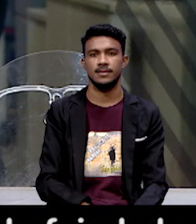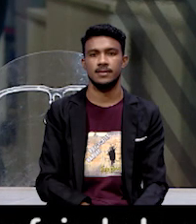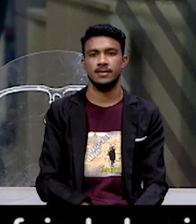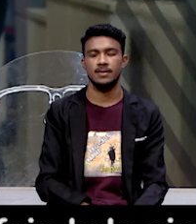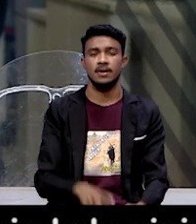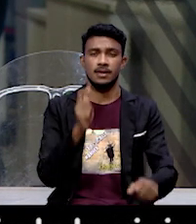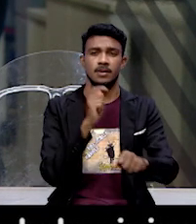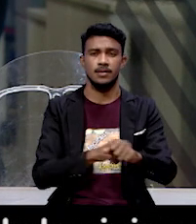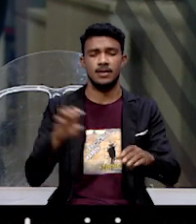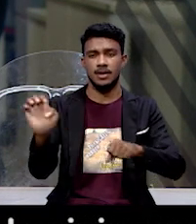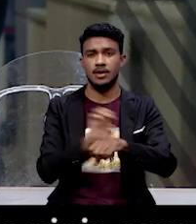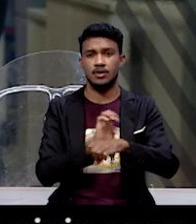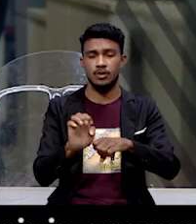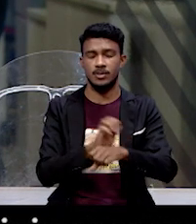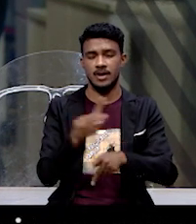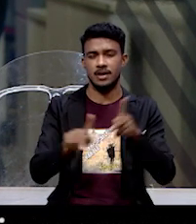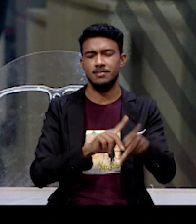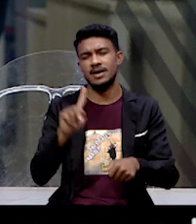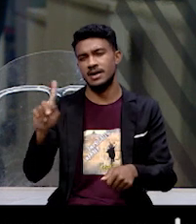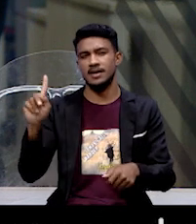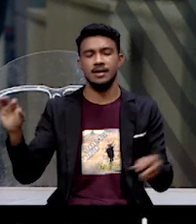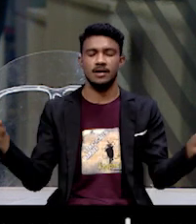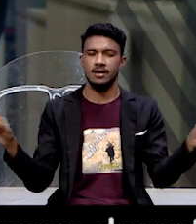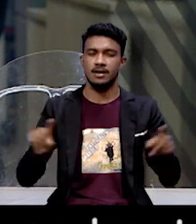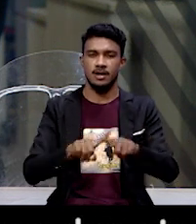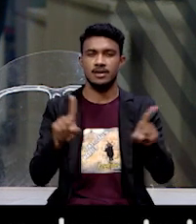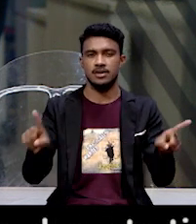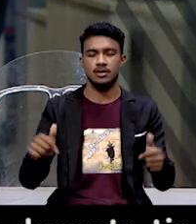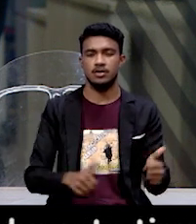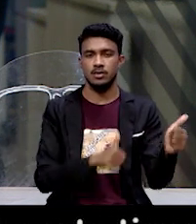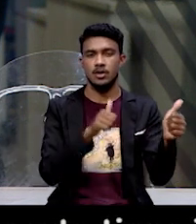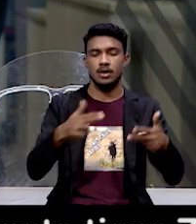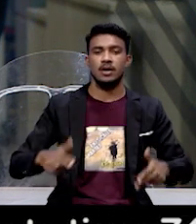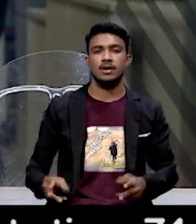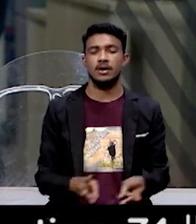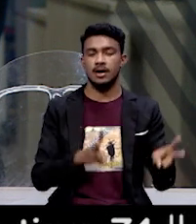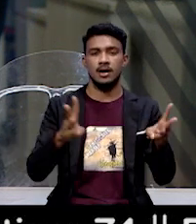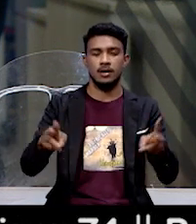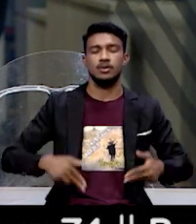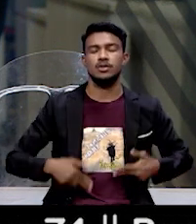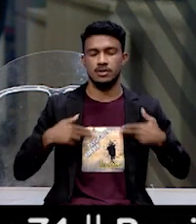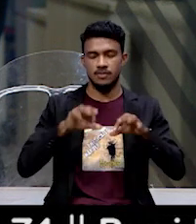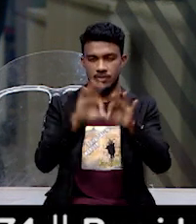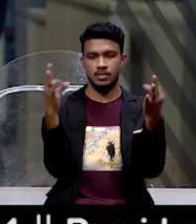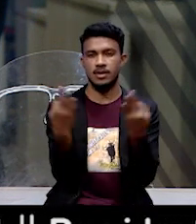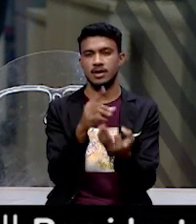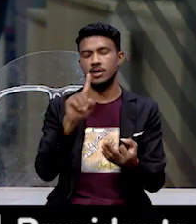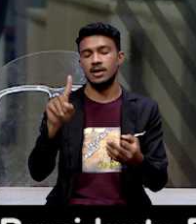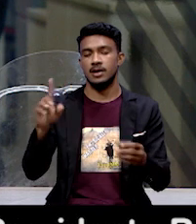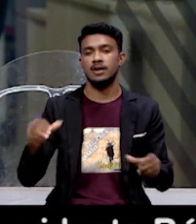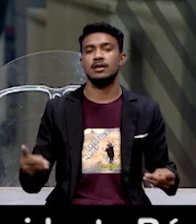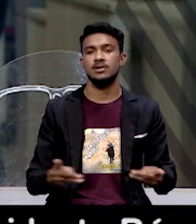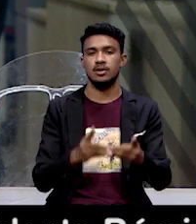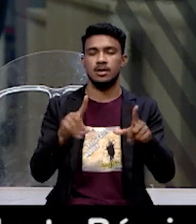Kondisau ekonomia ema idek-idek niang lahanesang, tuir dalang moris nebe familia idek-idek hasoru, hanesang labarik balong